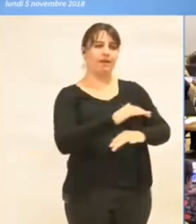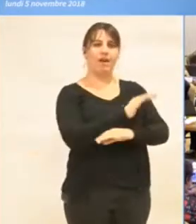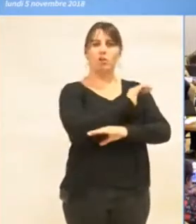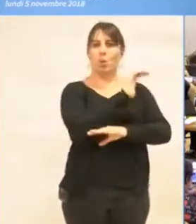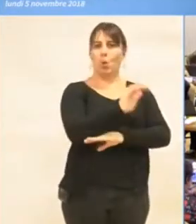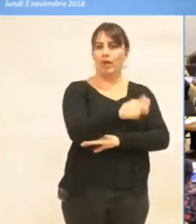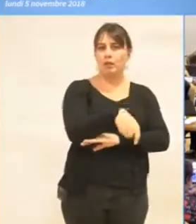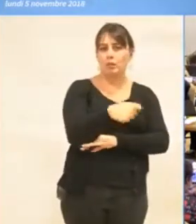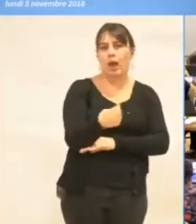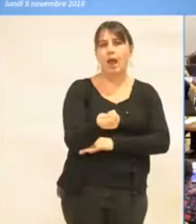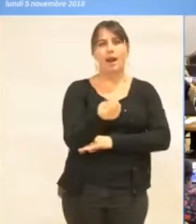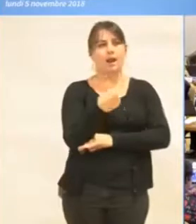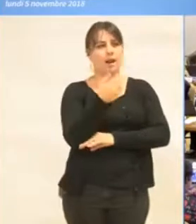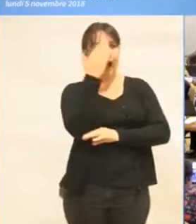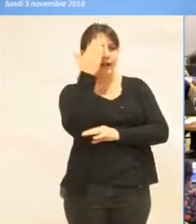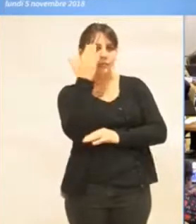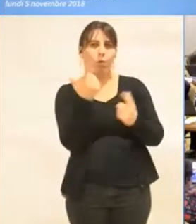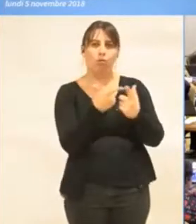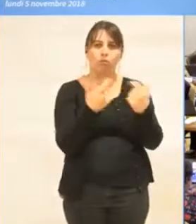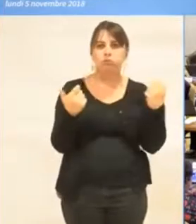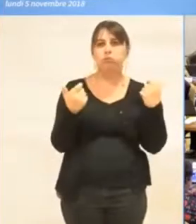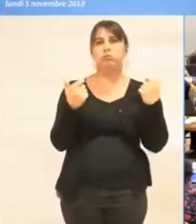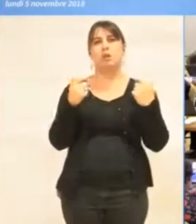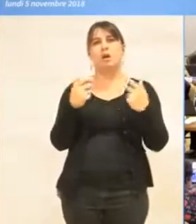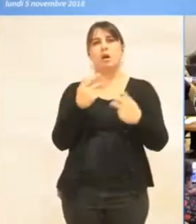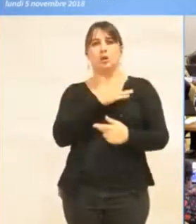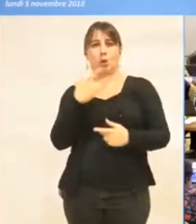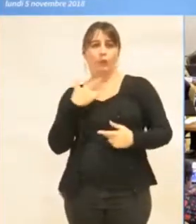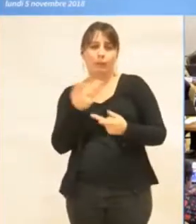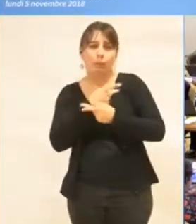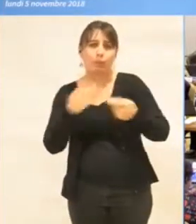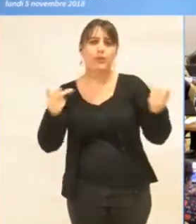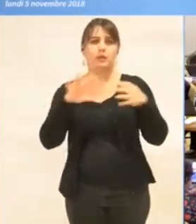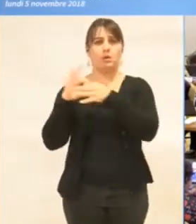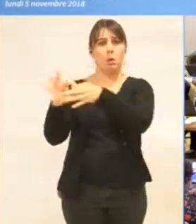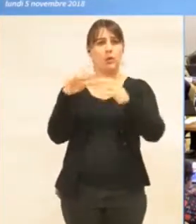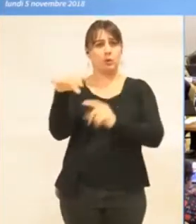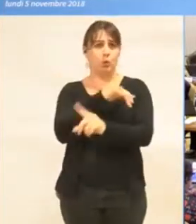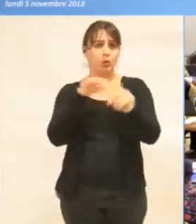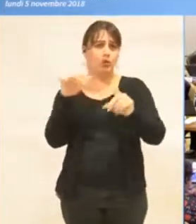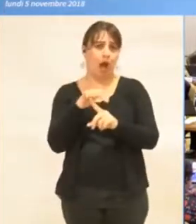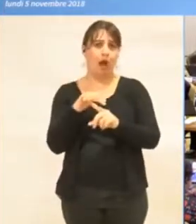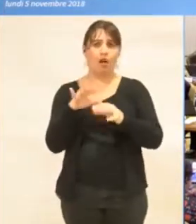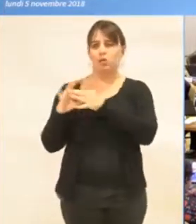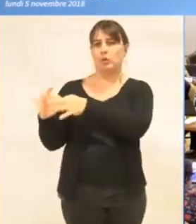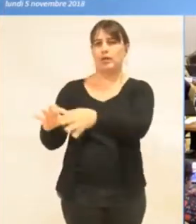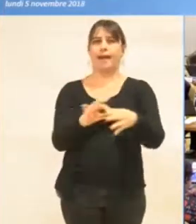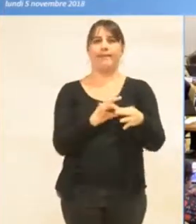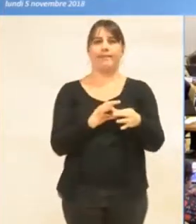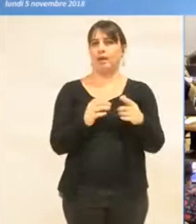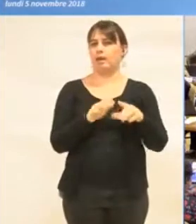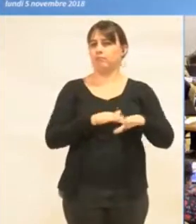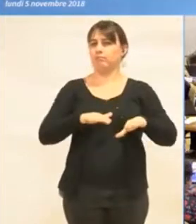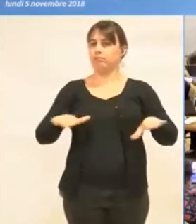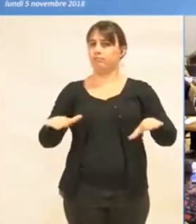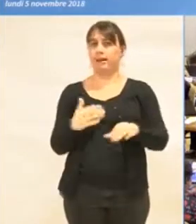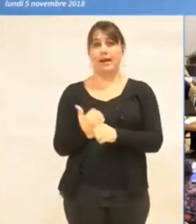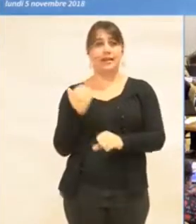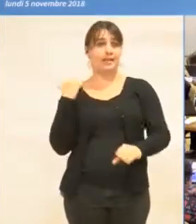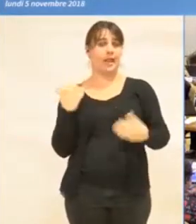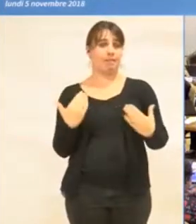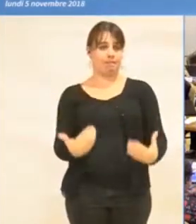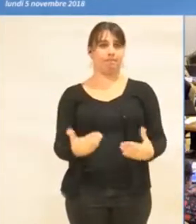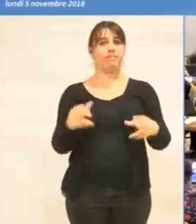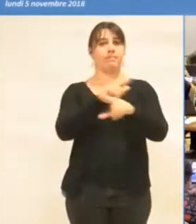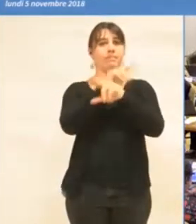qualité de vie, la santé publique, la cohésion sociale et la solidarité. Comme l'année dernière, je tiens à revenir sur la définition